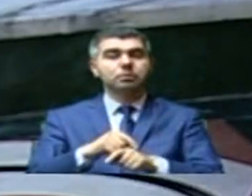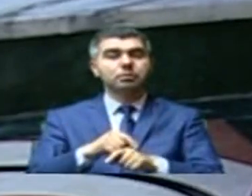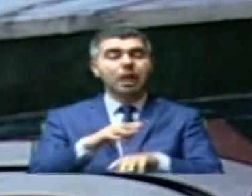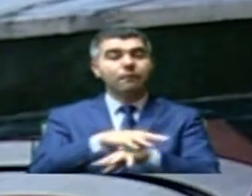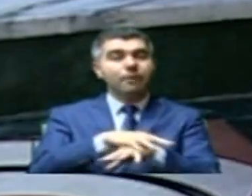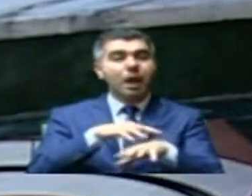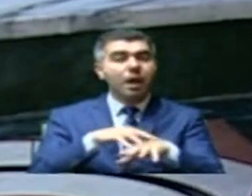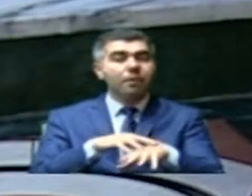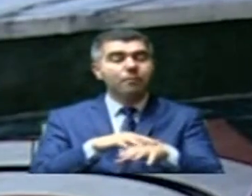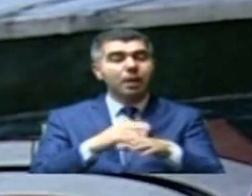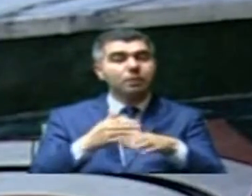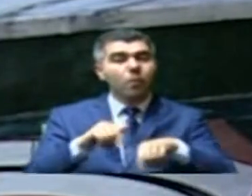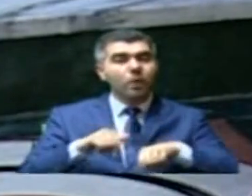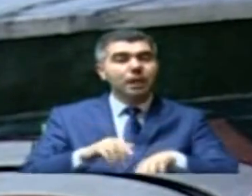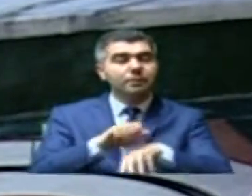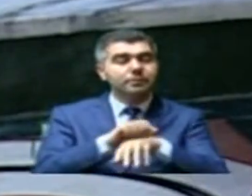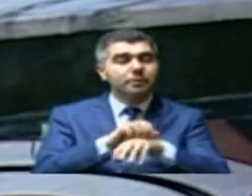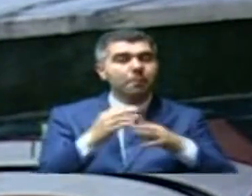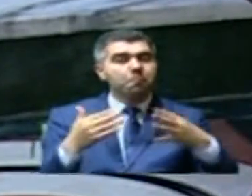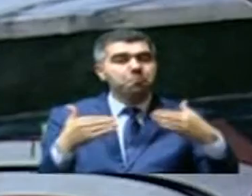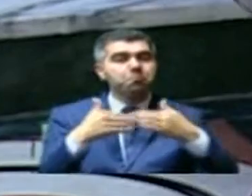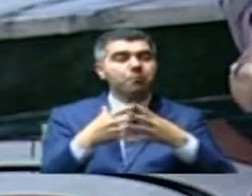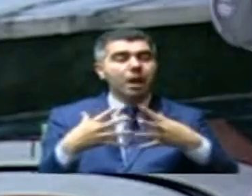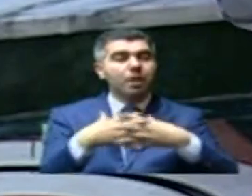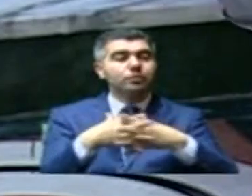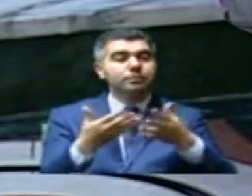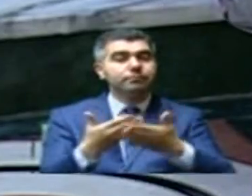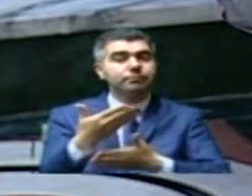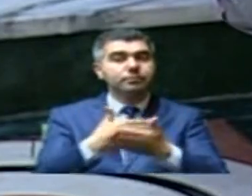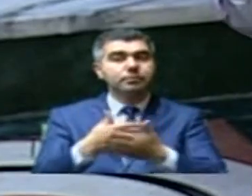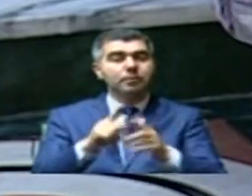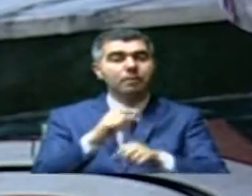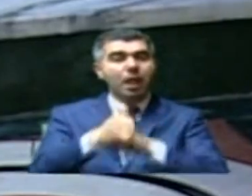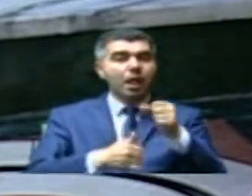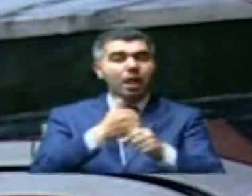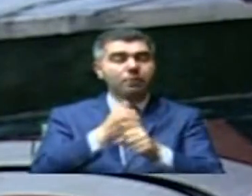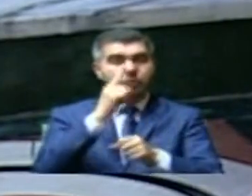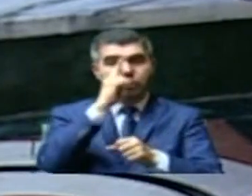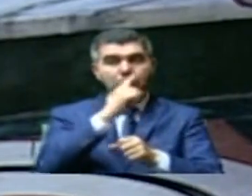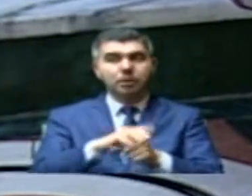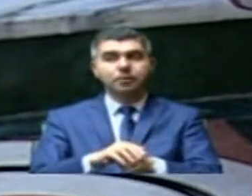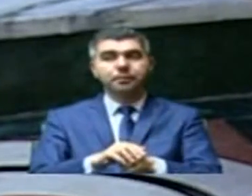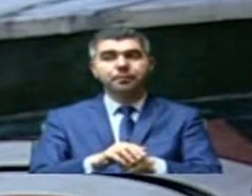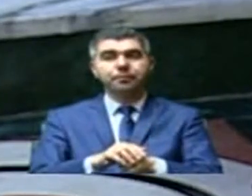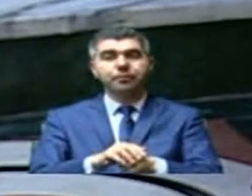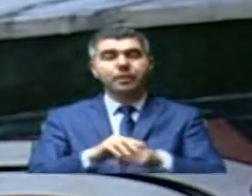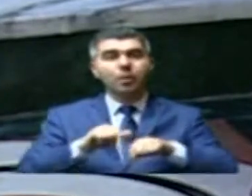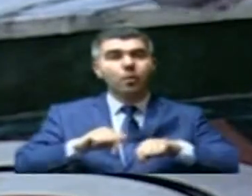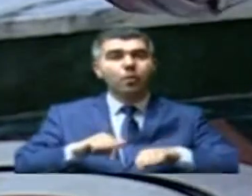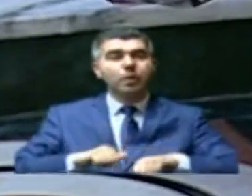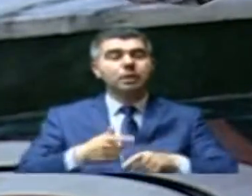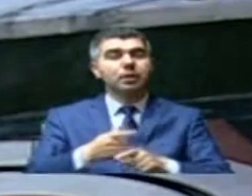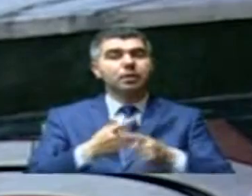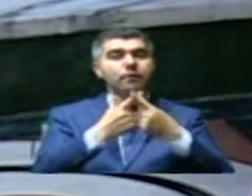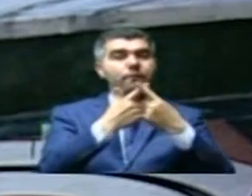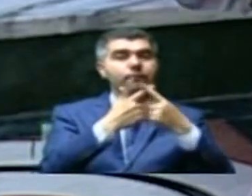ومع الجهات مع الجماعة باش يكون حل في متم هذه السنة. ثم احنا في الوزاره بالنسبه لجميع